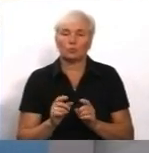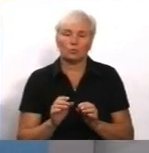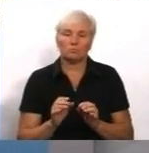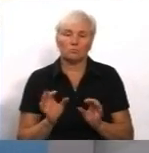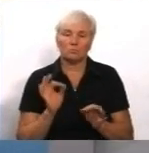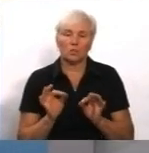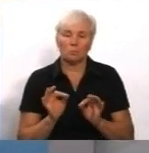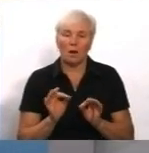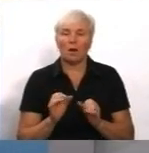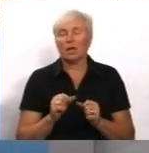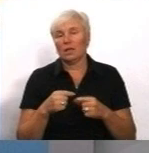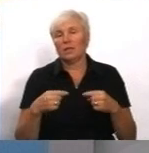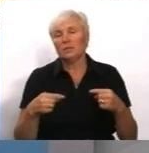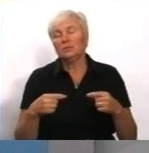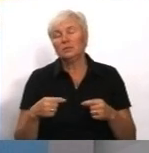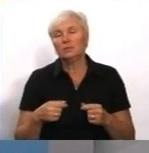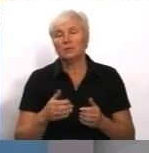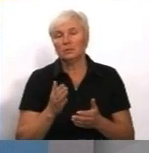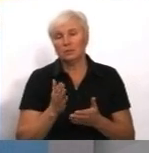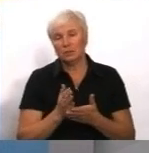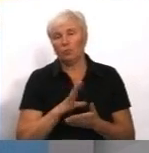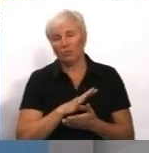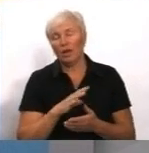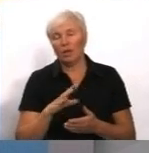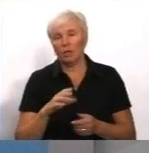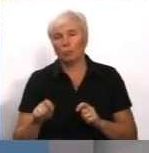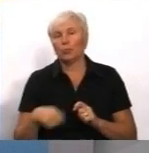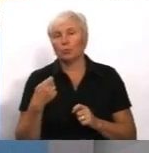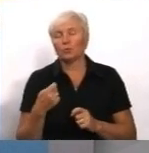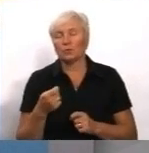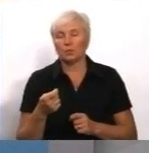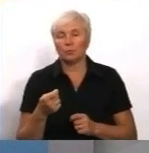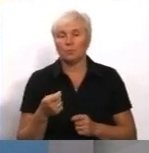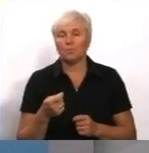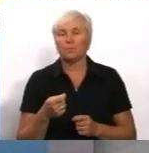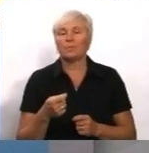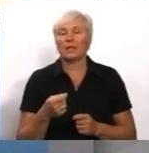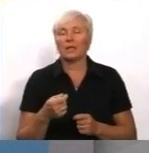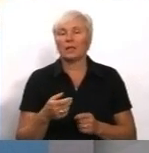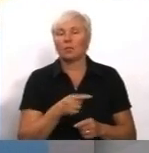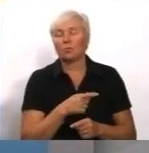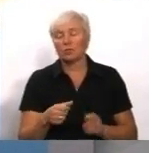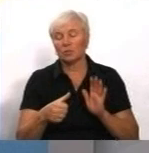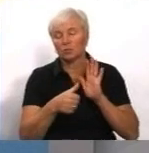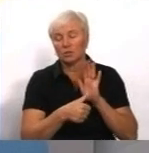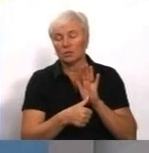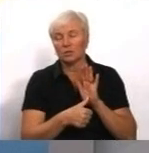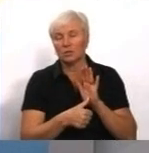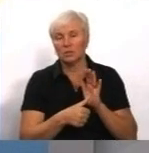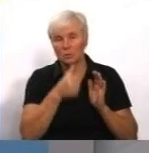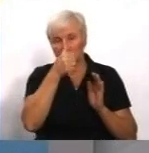гігієнічні порушення, але... Йдемо до наступного питання. Протягом 6 місяців 2019 року